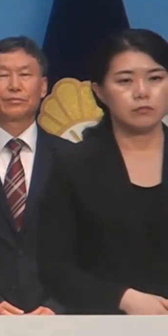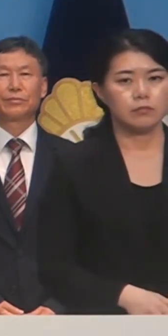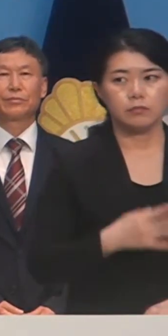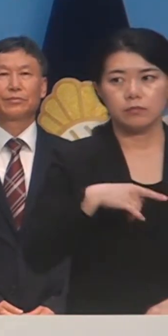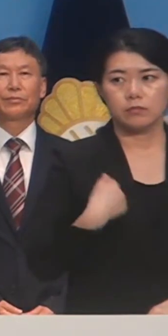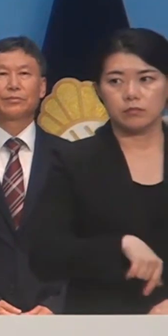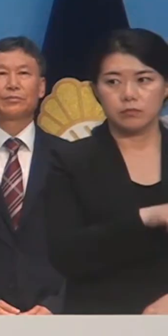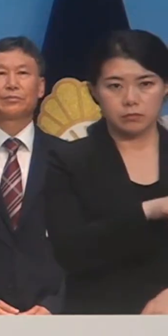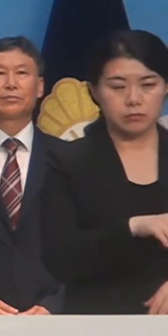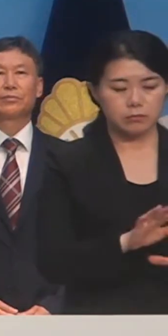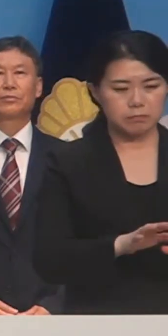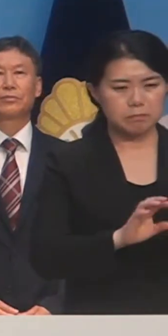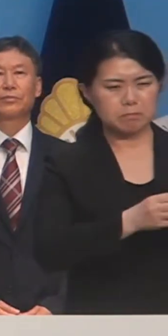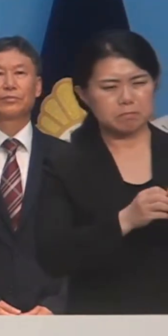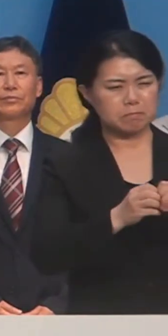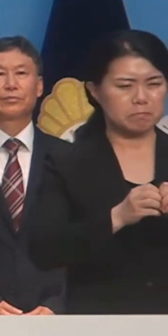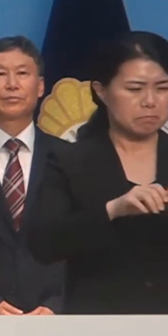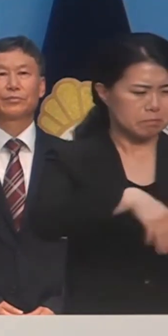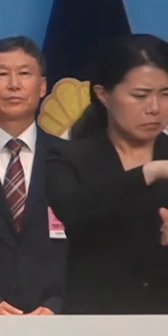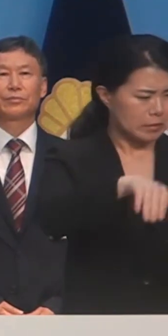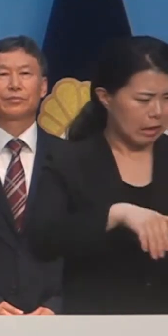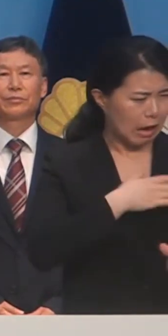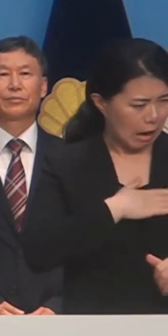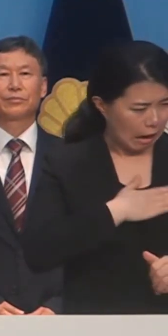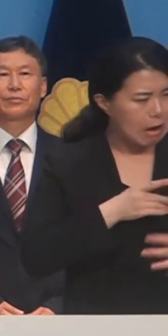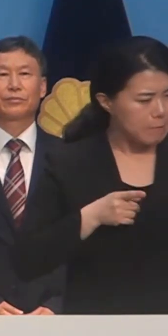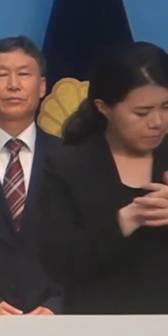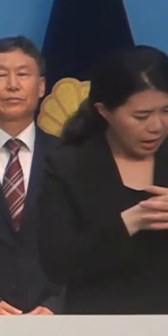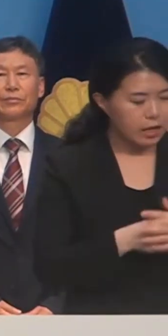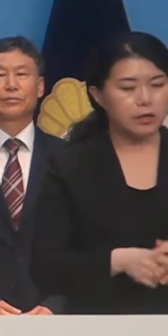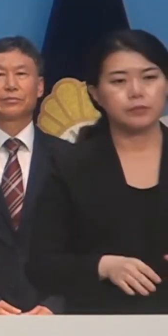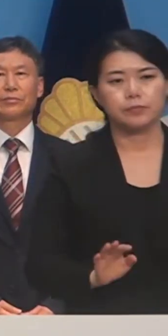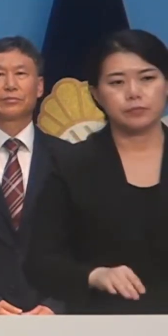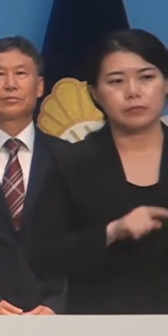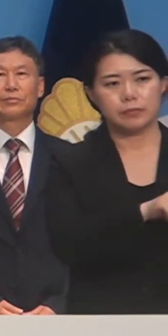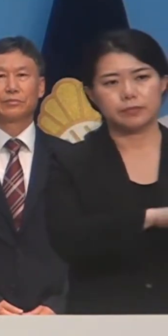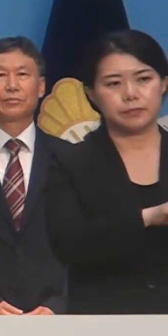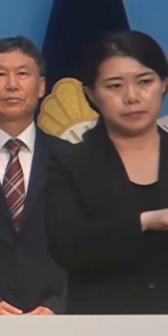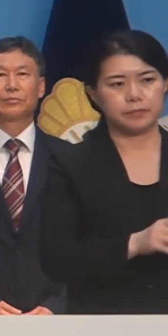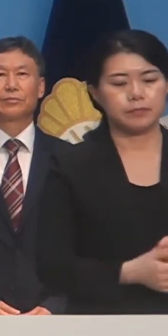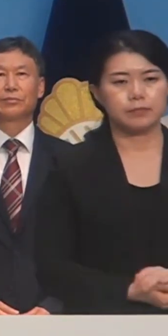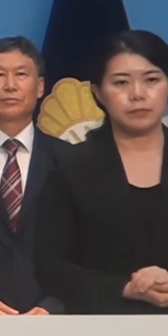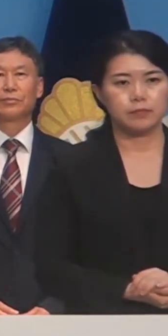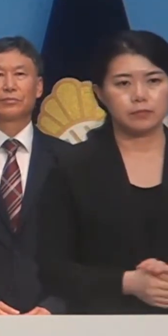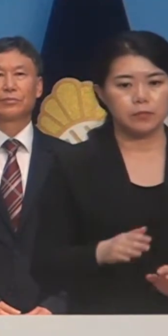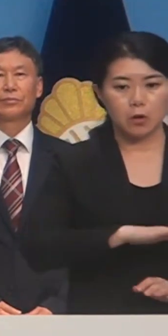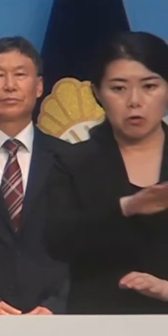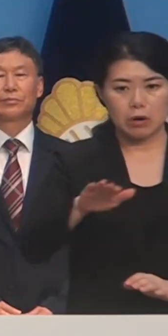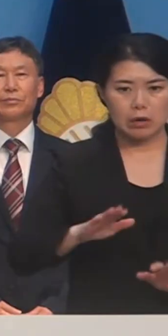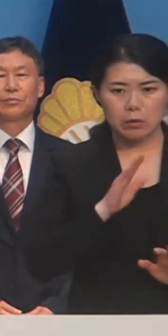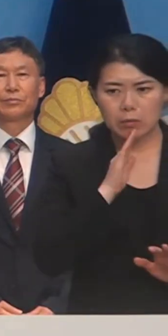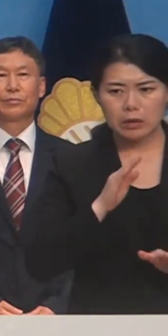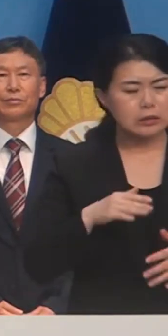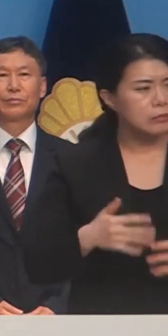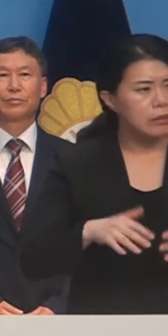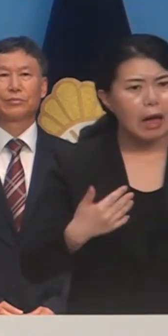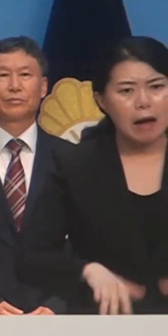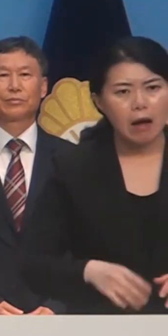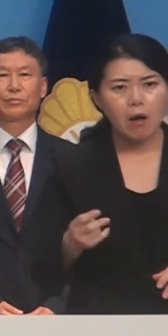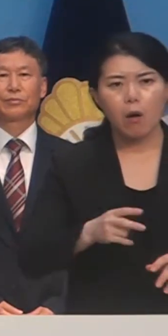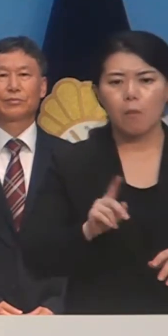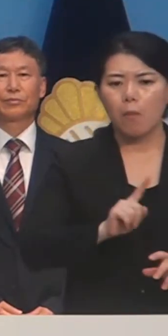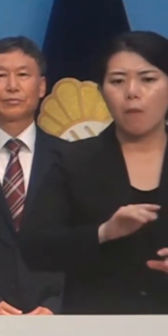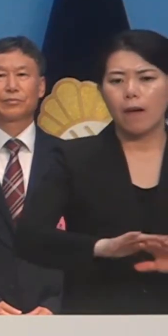중공의 통전공작 실태를 파악하고 이에 대한 시사점과 특히 우리의 취약 상황 및